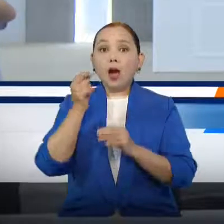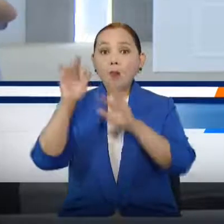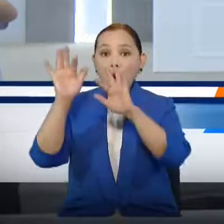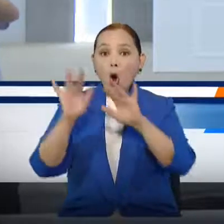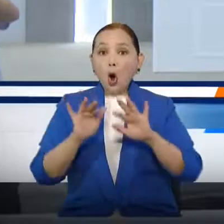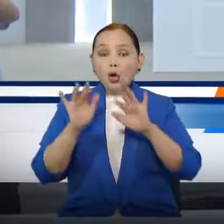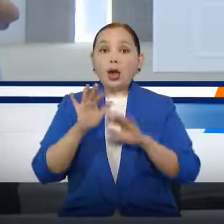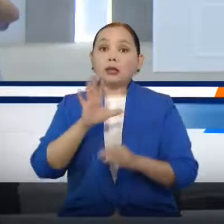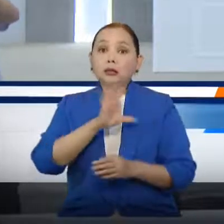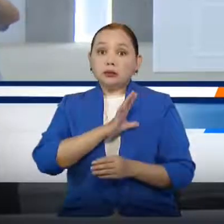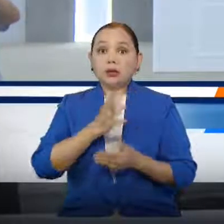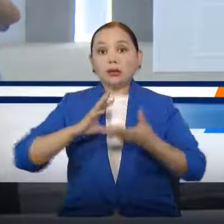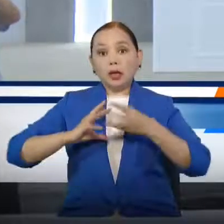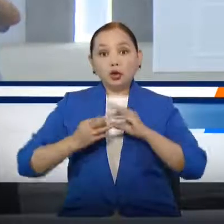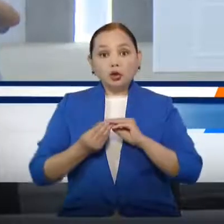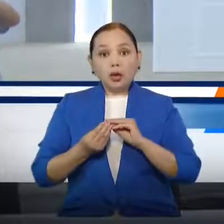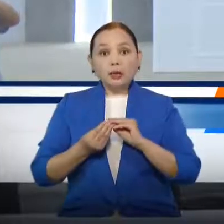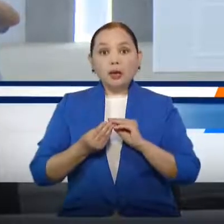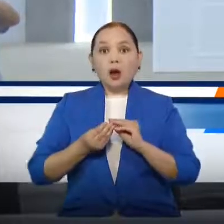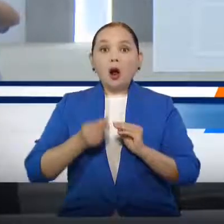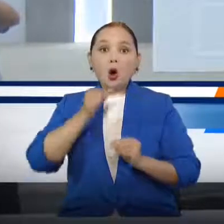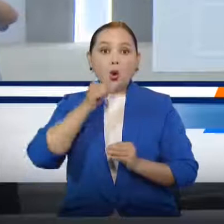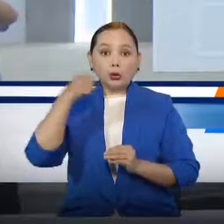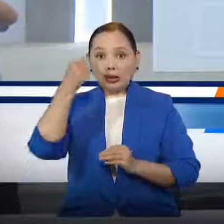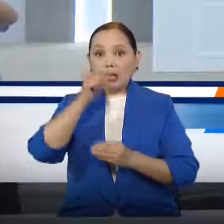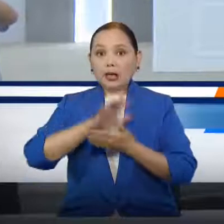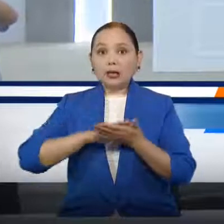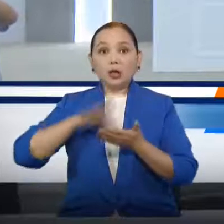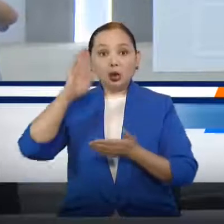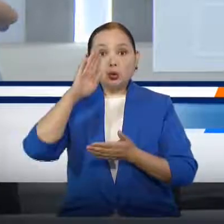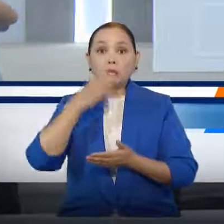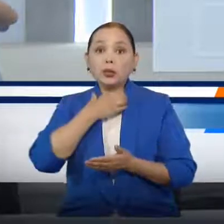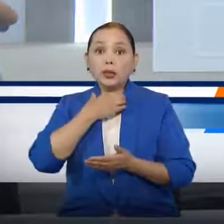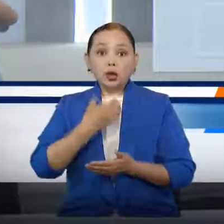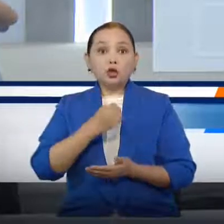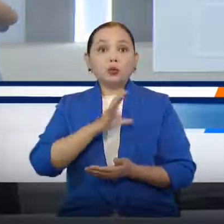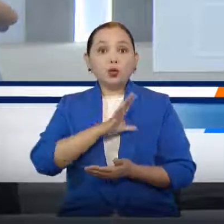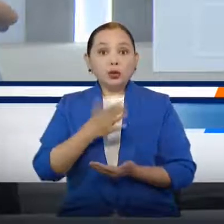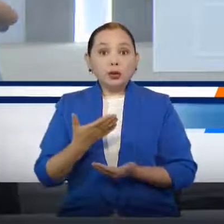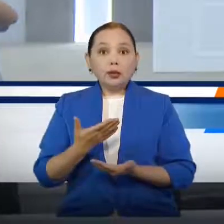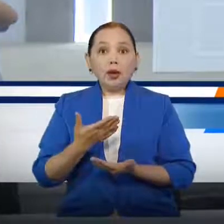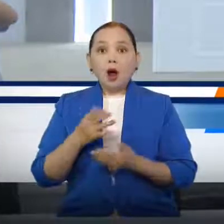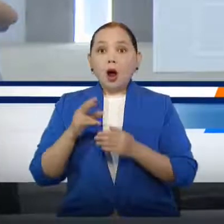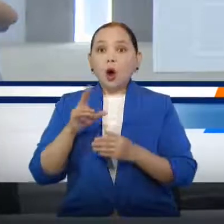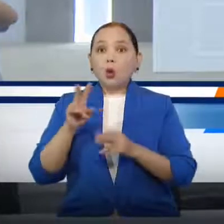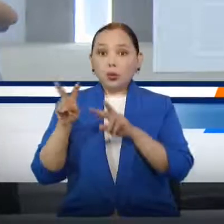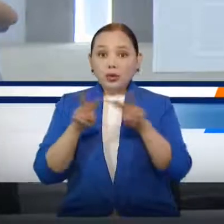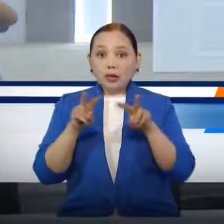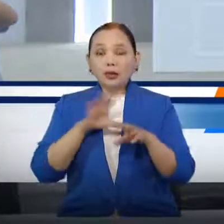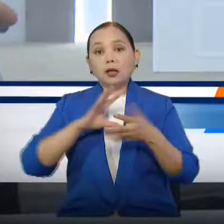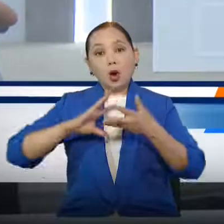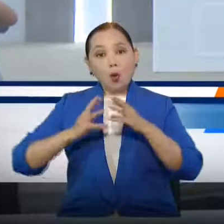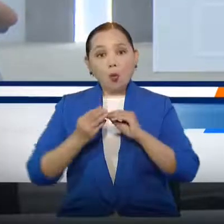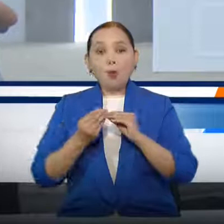kam shakllanishi natijasida o'tgan yili davomida suv yetishmovchiligi kuzatilgan. Umuman